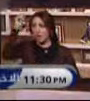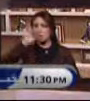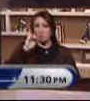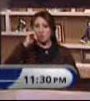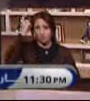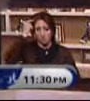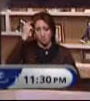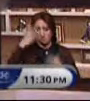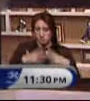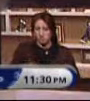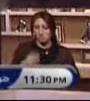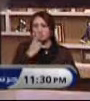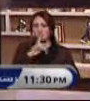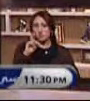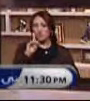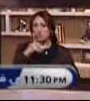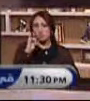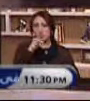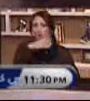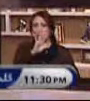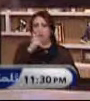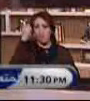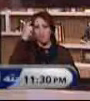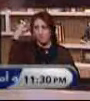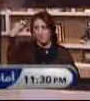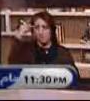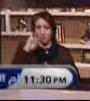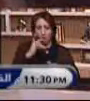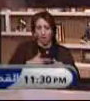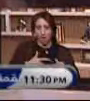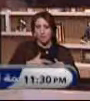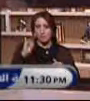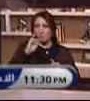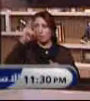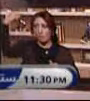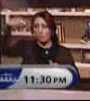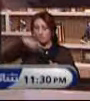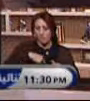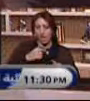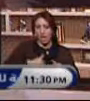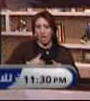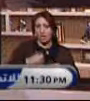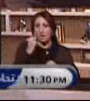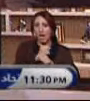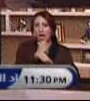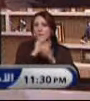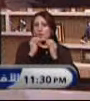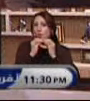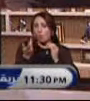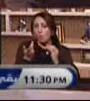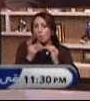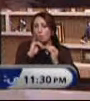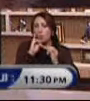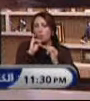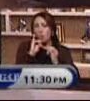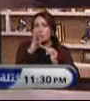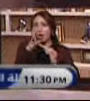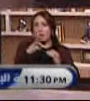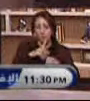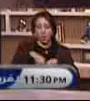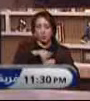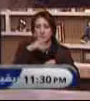انما ينظروا الى قلوبكم وعمل. طيب نعم، ان الله لا ينظر القلب. نعم، الله ينظر في قلبي كم ساعة في اليوم؟ 24 ساعة. الله